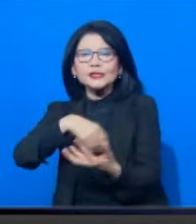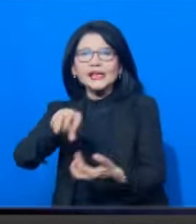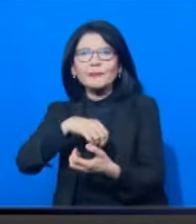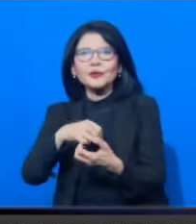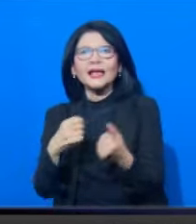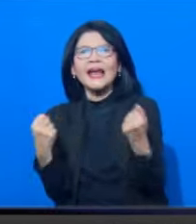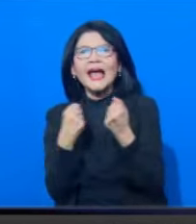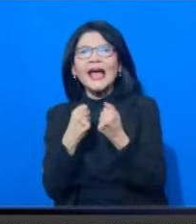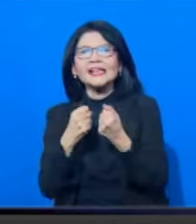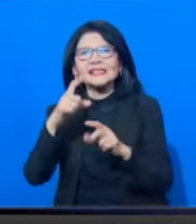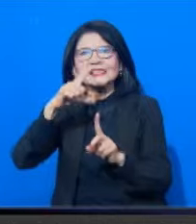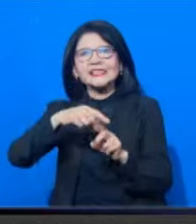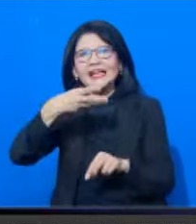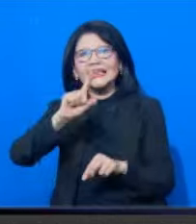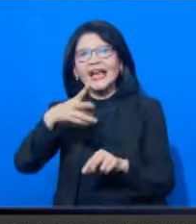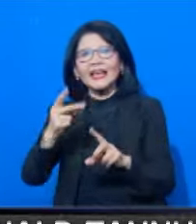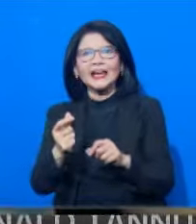es teler yang legendaris.